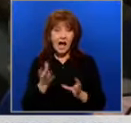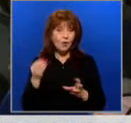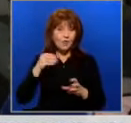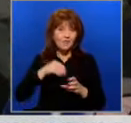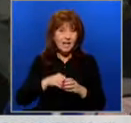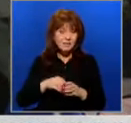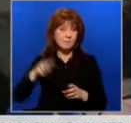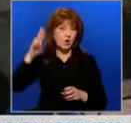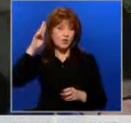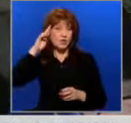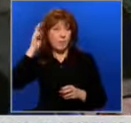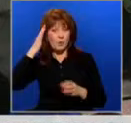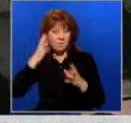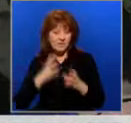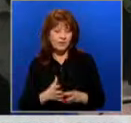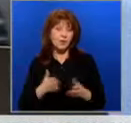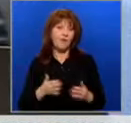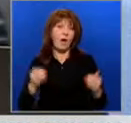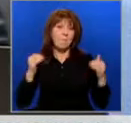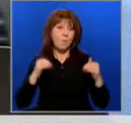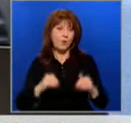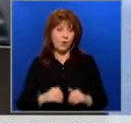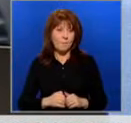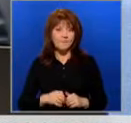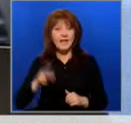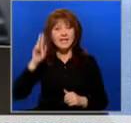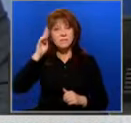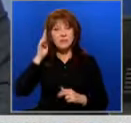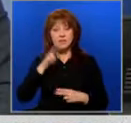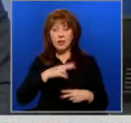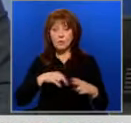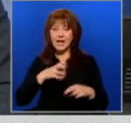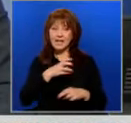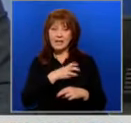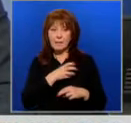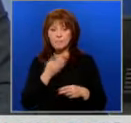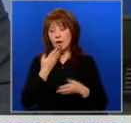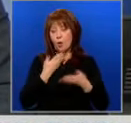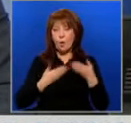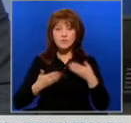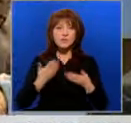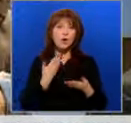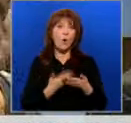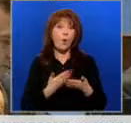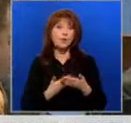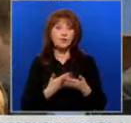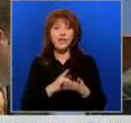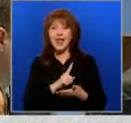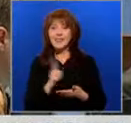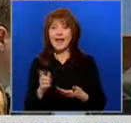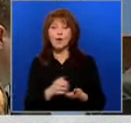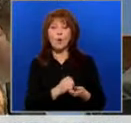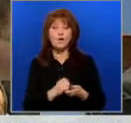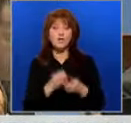на служебни правителства, това е погром за държавата. Изпълнителната комисия на ГЕРБ днес обсъжда взаимоотношенията в некоалицията,